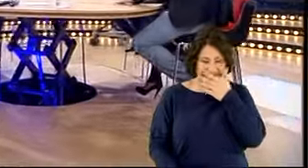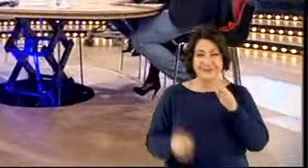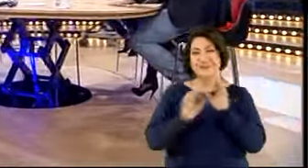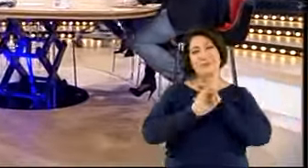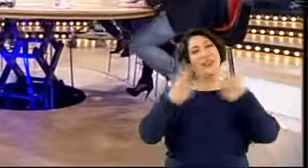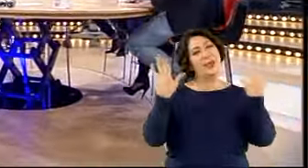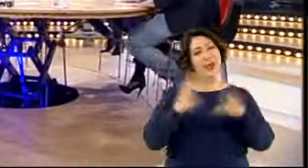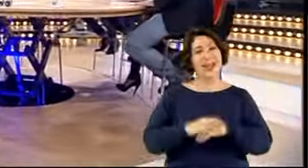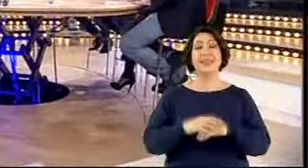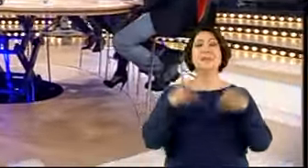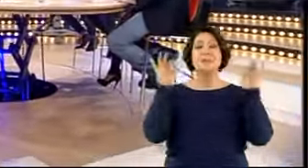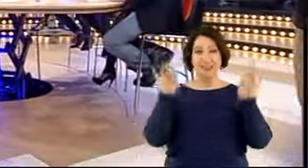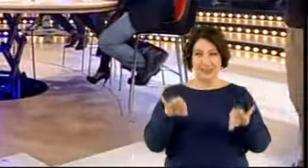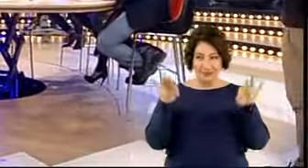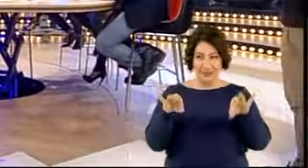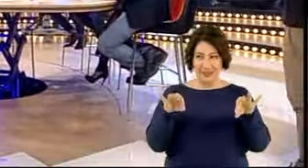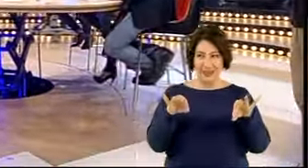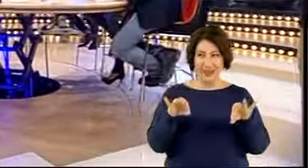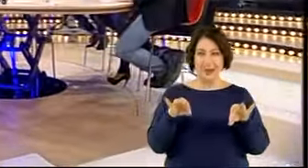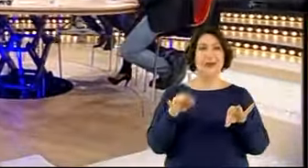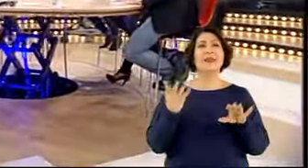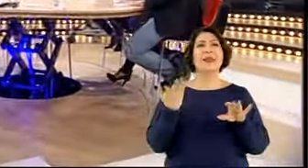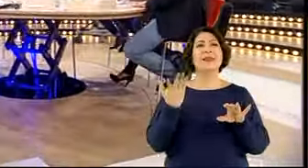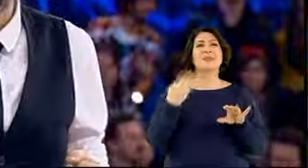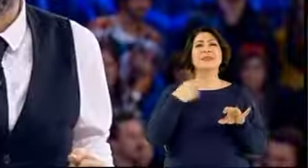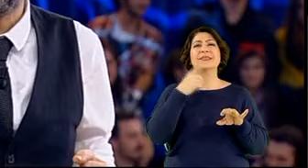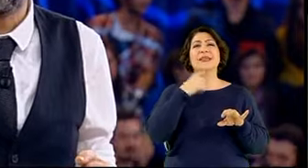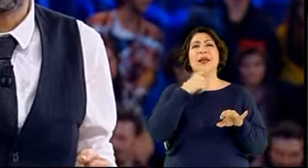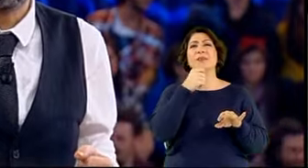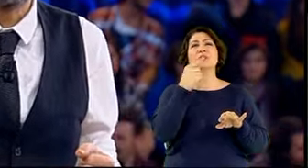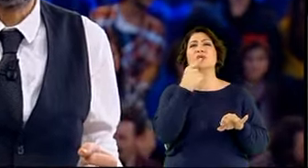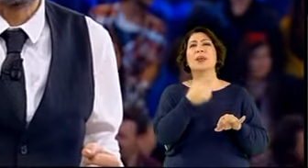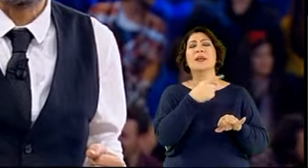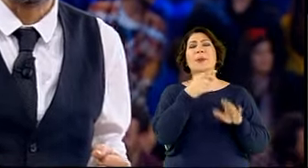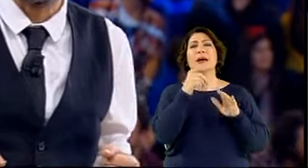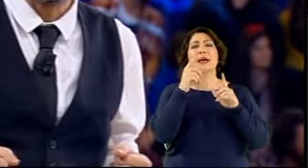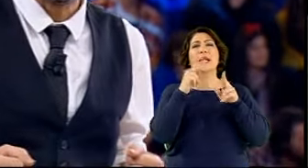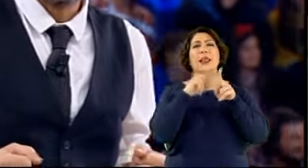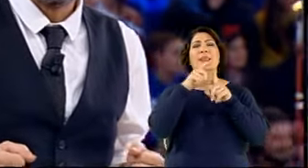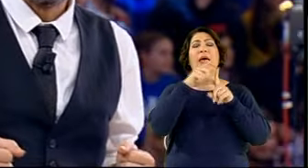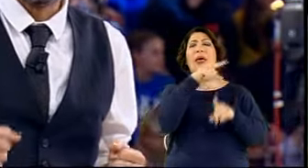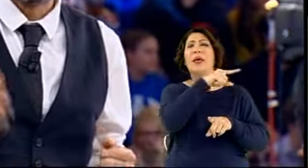Mükemmel. Şimdi neydi bizim tatlı adamın sunduğu Kanal D'deki?